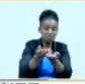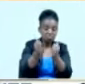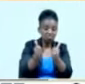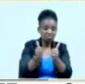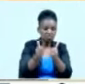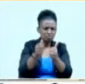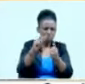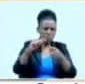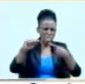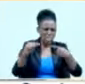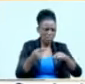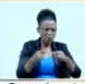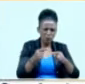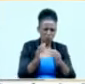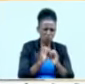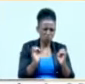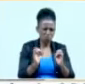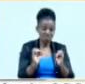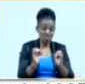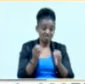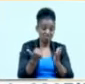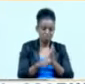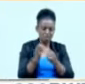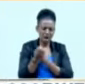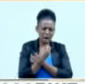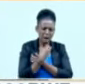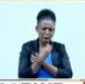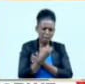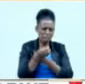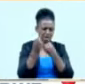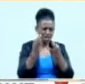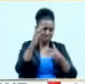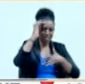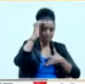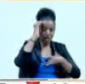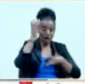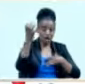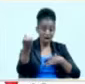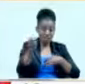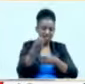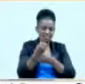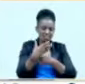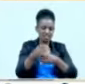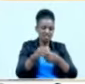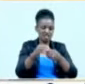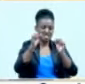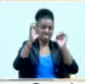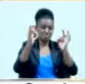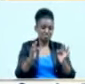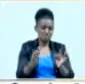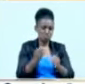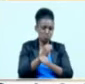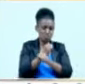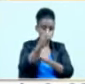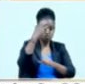nta kugutonganya icyo ikibazo ufite bakakugira inama nimba ari indwara runaka bakakugira inama. Ni kimwe mu byarinda